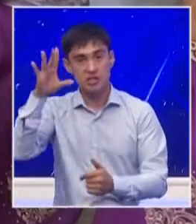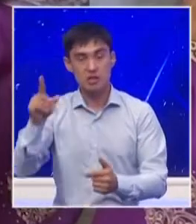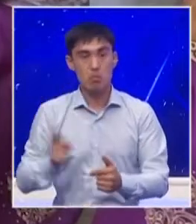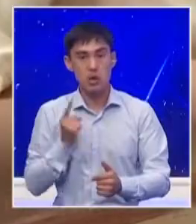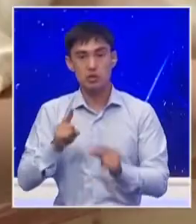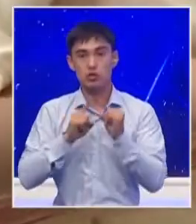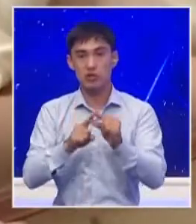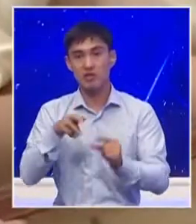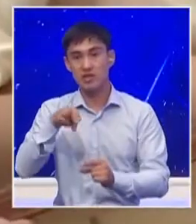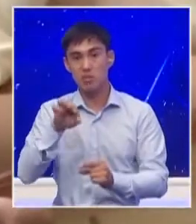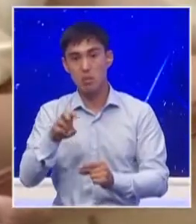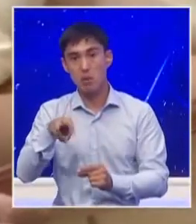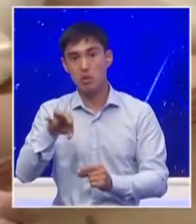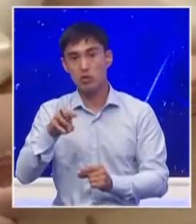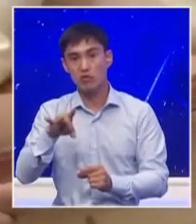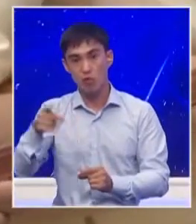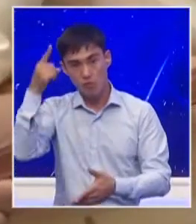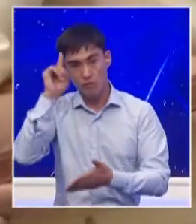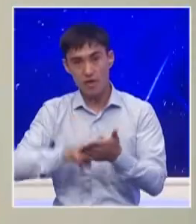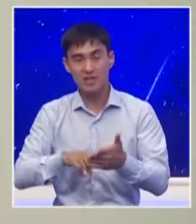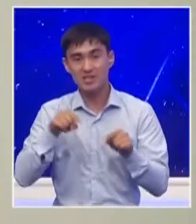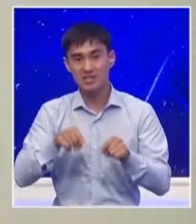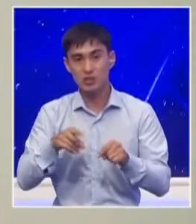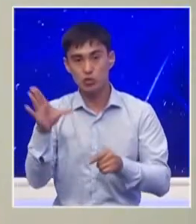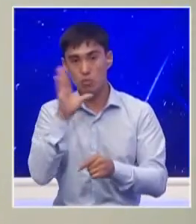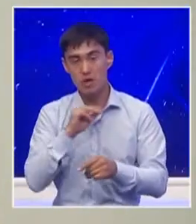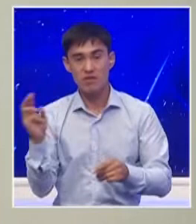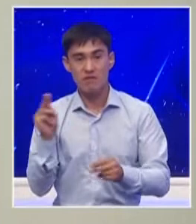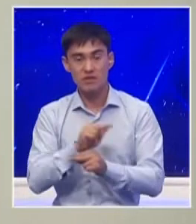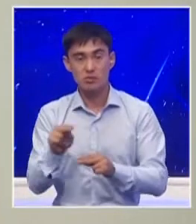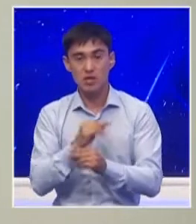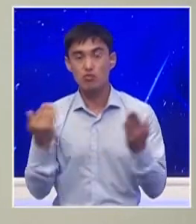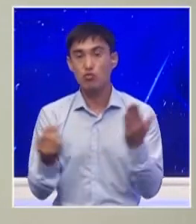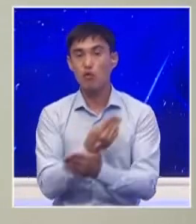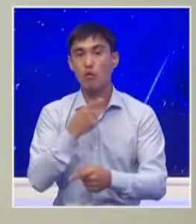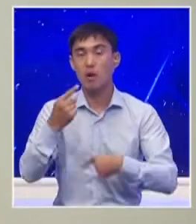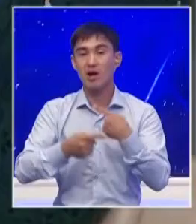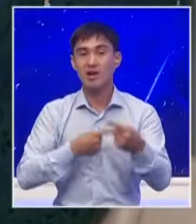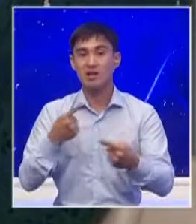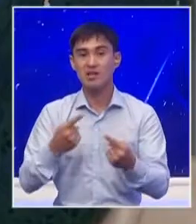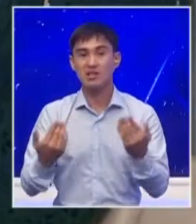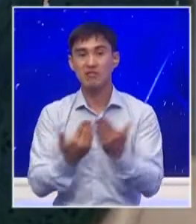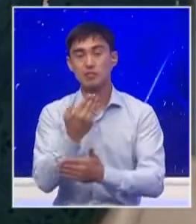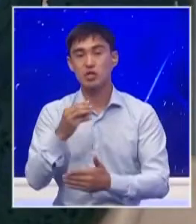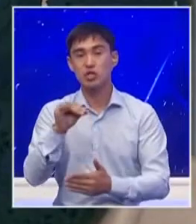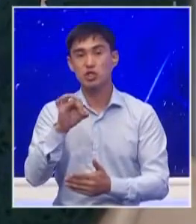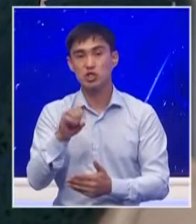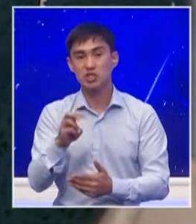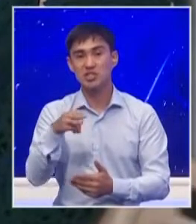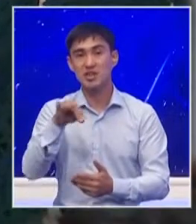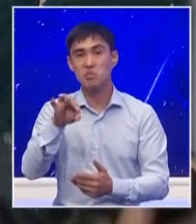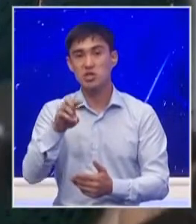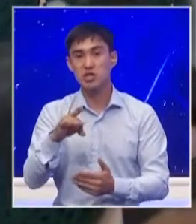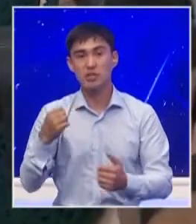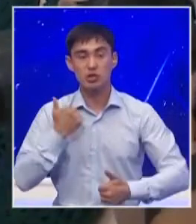тир миша макпал так таранова уверенно здесь они сумеют воспитать новое поколение современных жир шейкер мише достойные